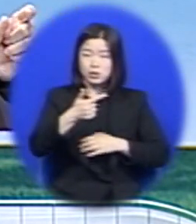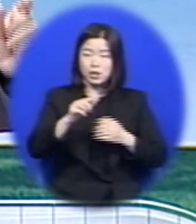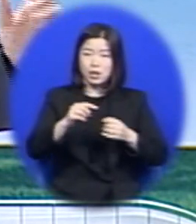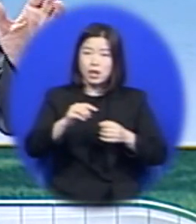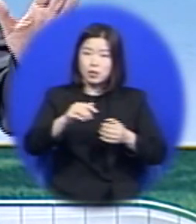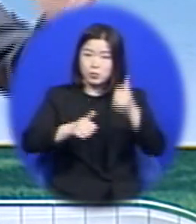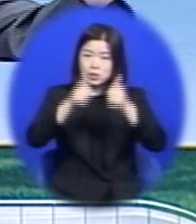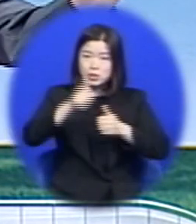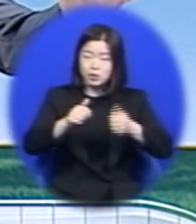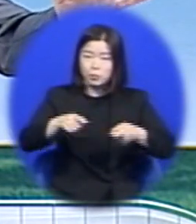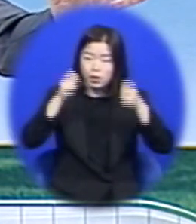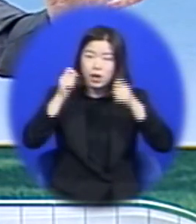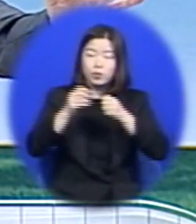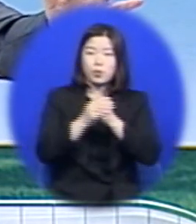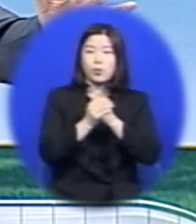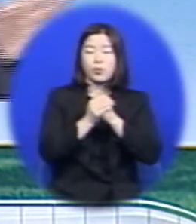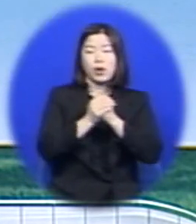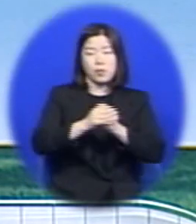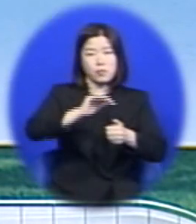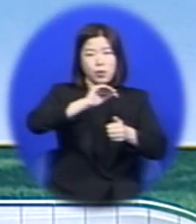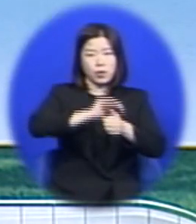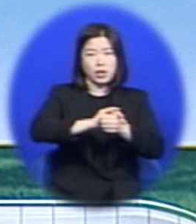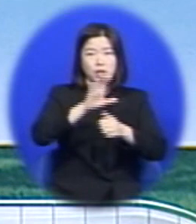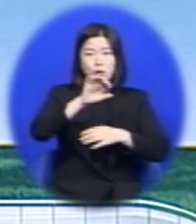경상도 풍기 군수로 갔었지만